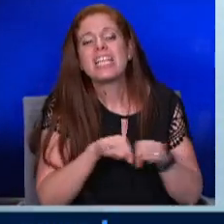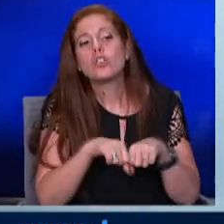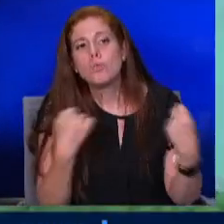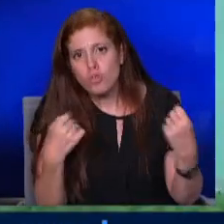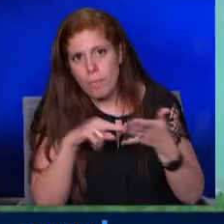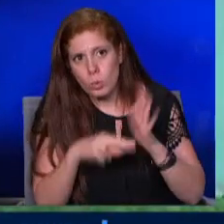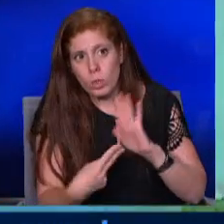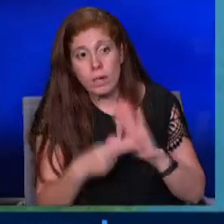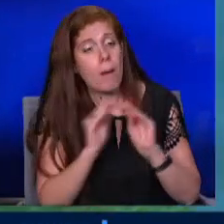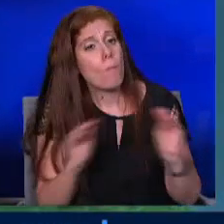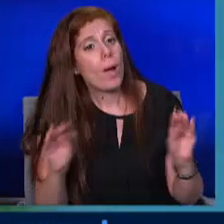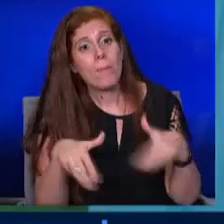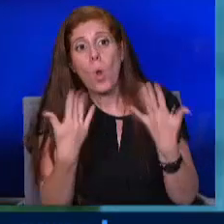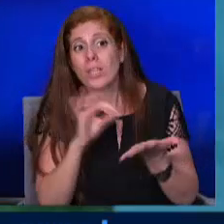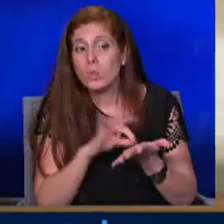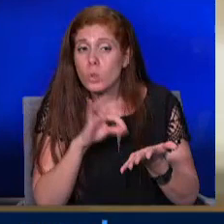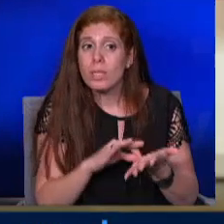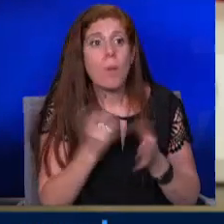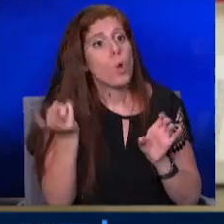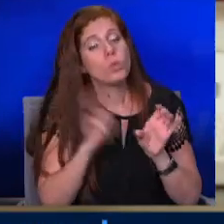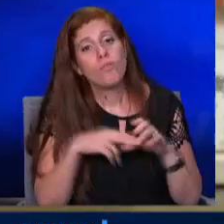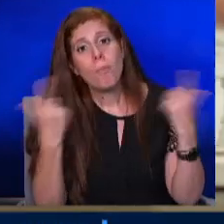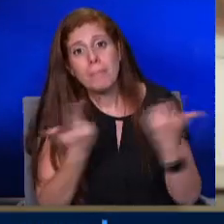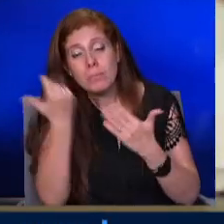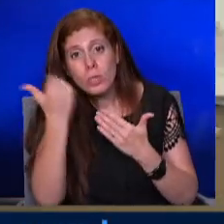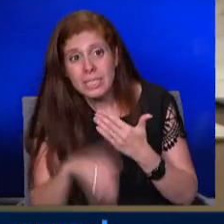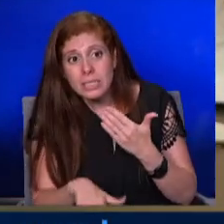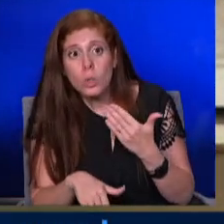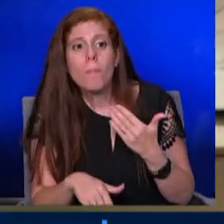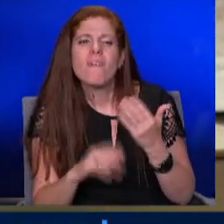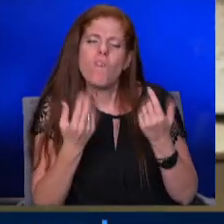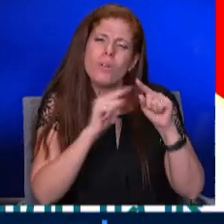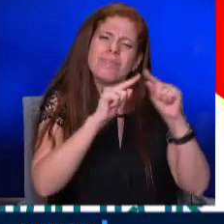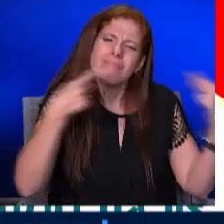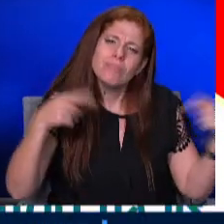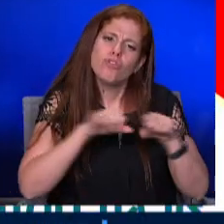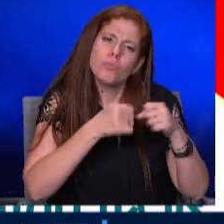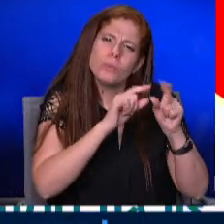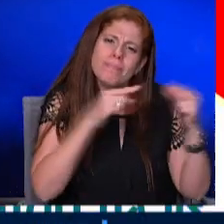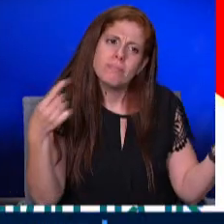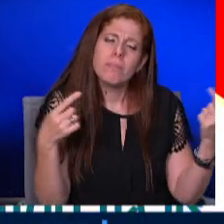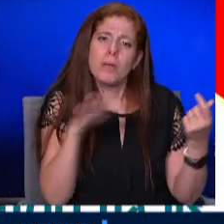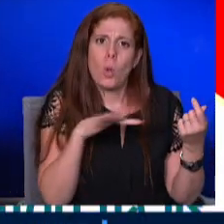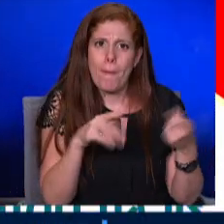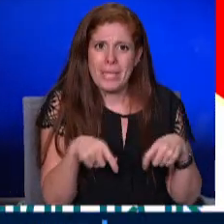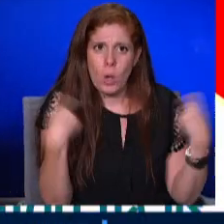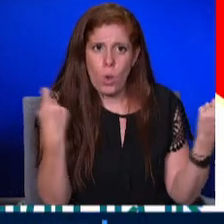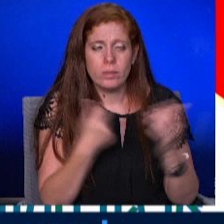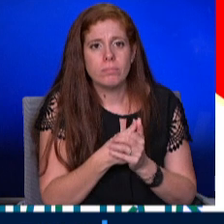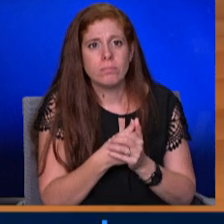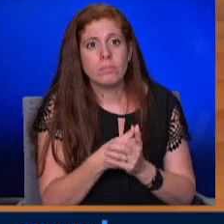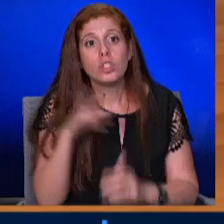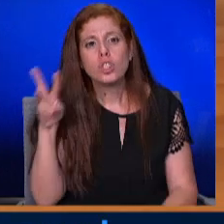ייתנו ציונים, לא ישתתפו במסיבות הסיום, ועוד שורה של שיבושים בתחום הפדגוגי. שאשא ביטון הורסת את